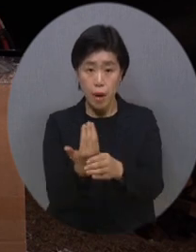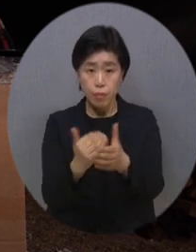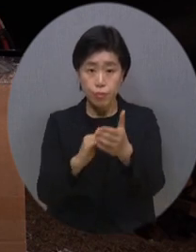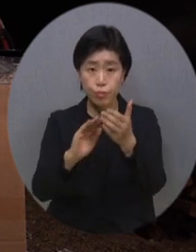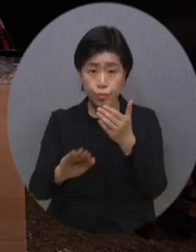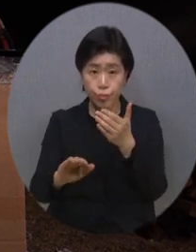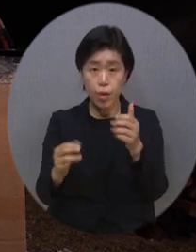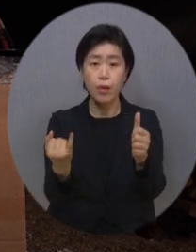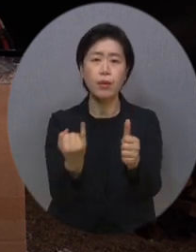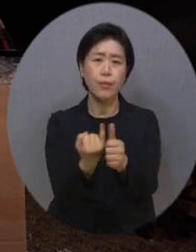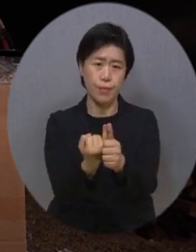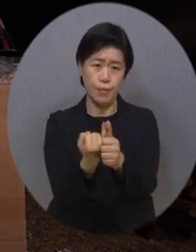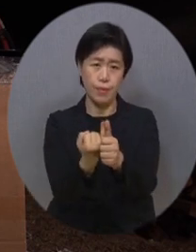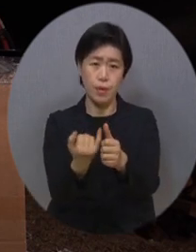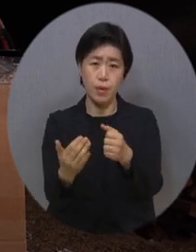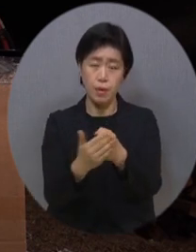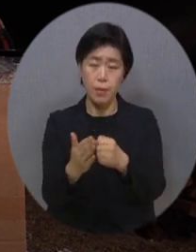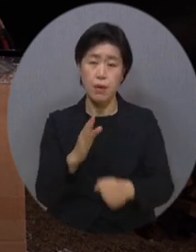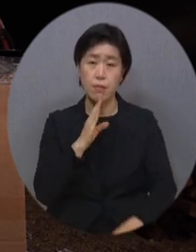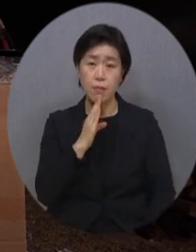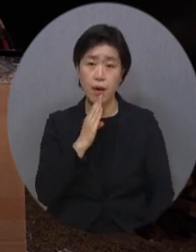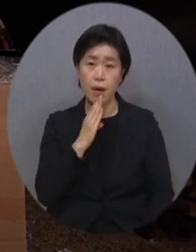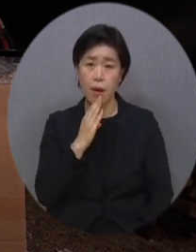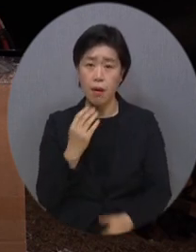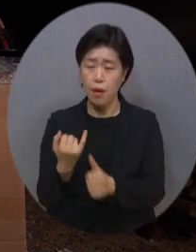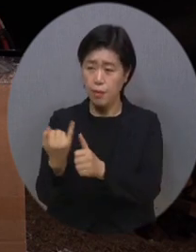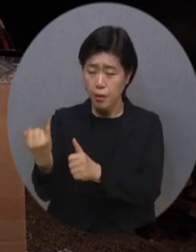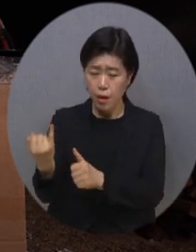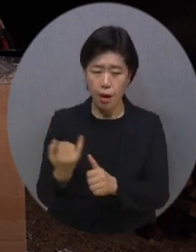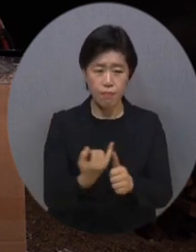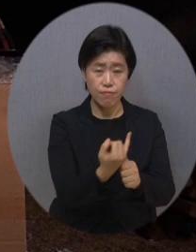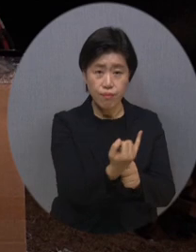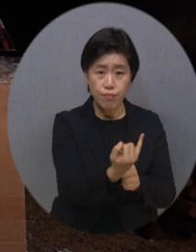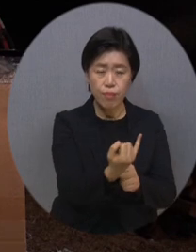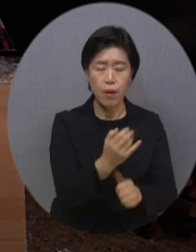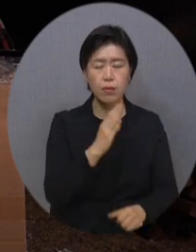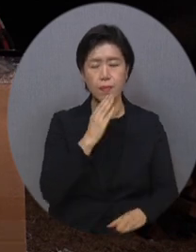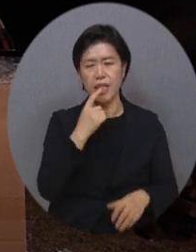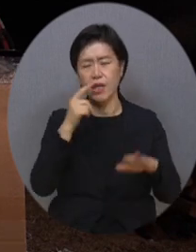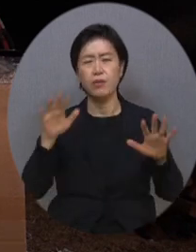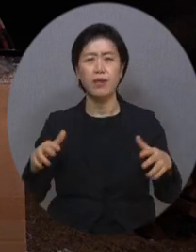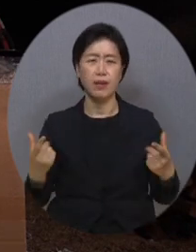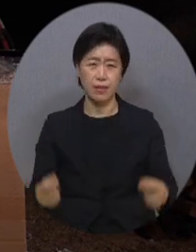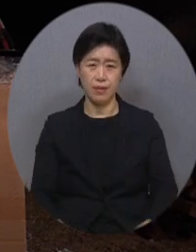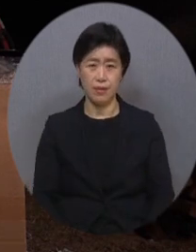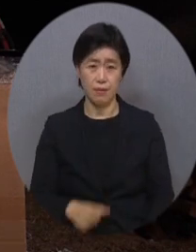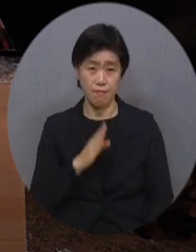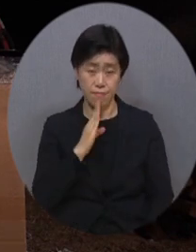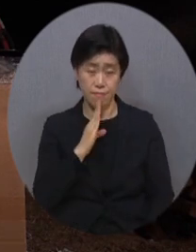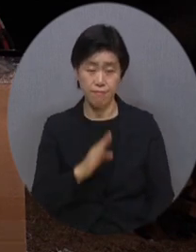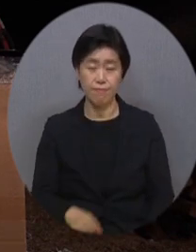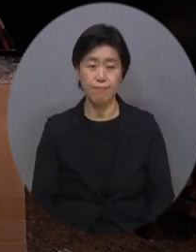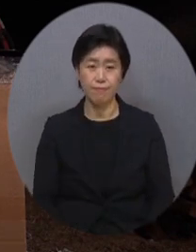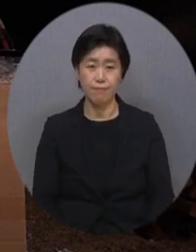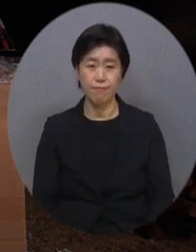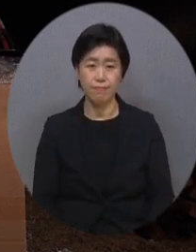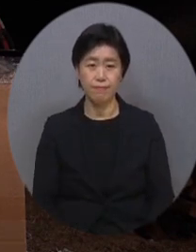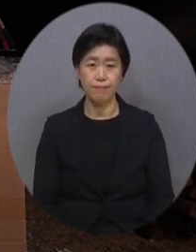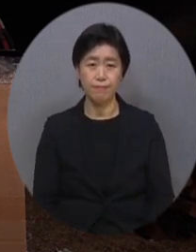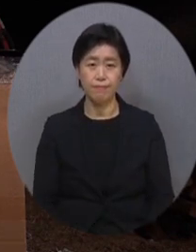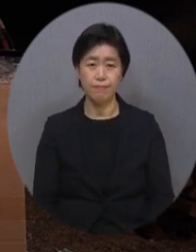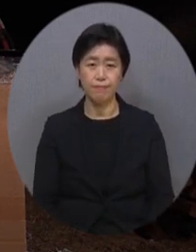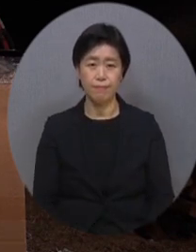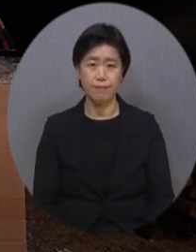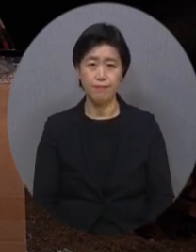다음에 결혼을 했으니까 진짜 형수나 재수 씨가 천사지, 천사. 아, 그럼요. 아. 어? 네. 사실은